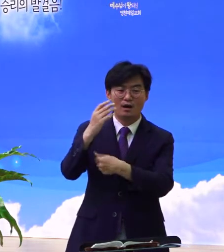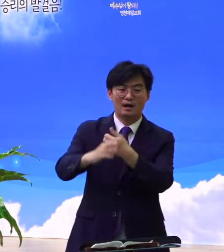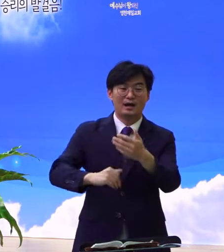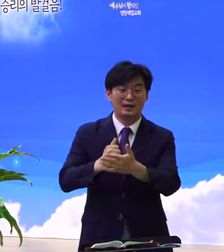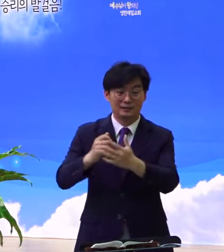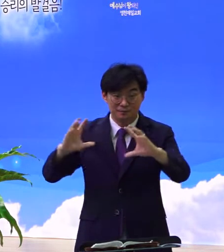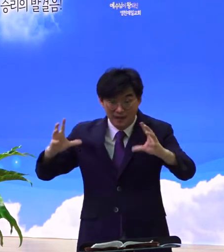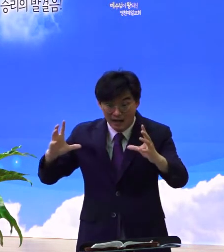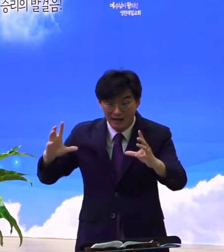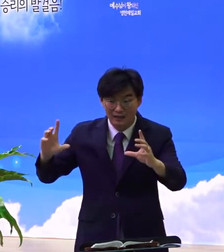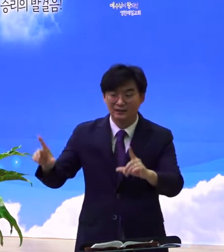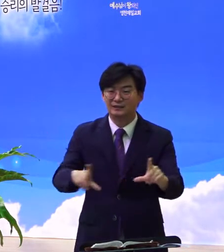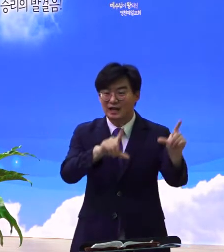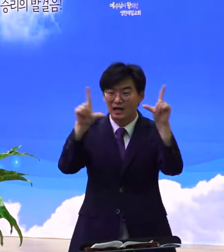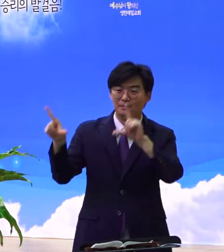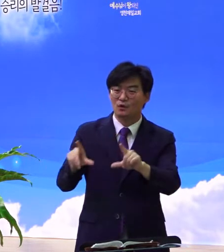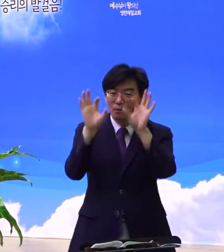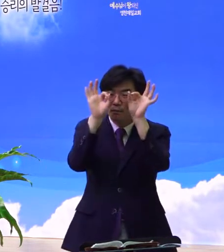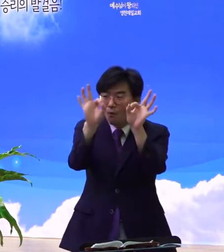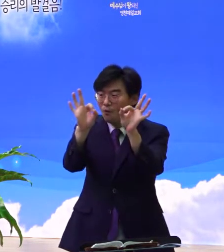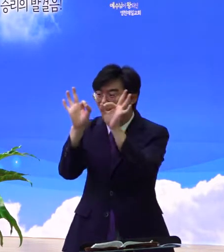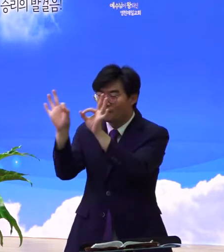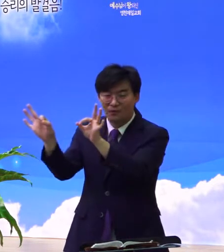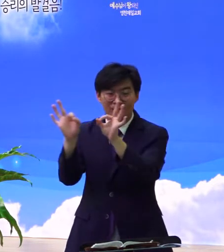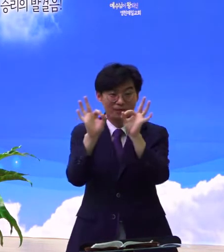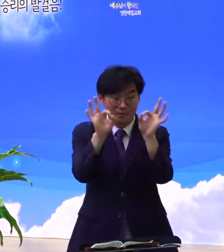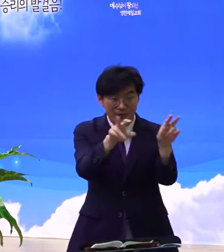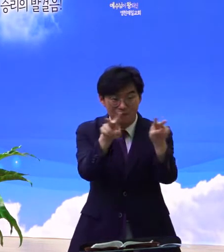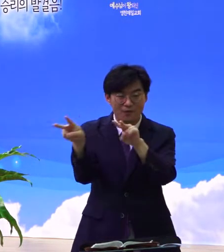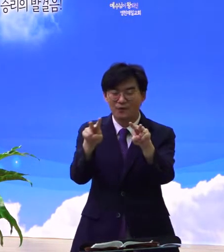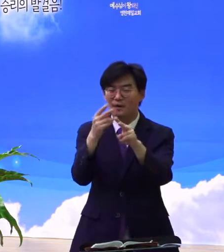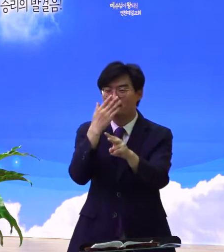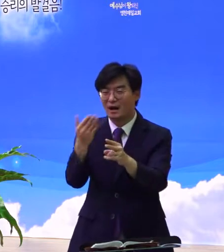그렇게 기도하고 하나님이 보여주시고 열어주시는,